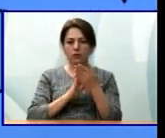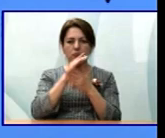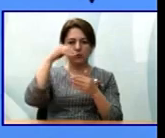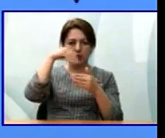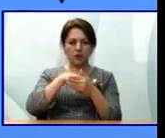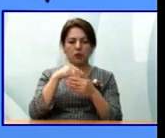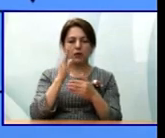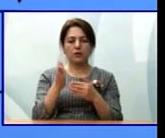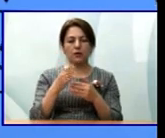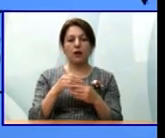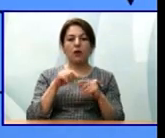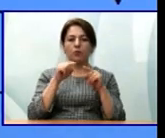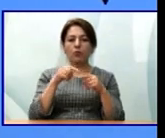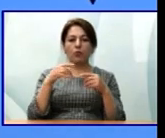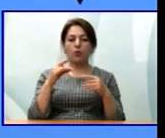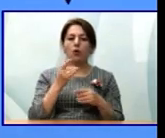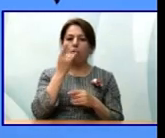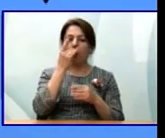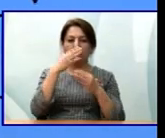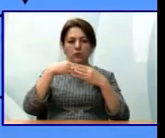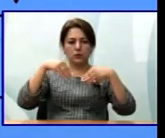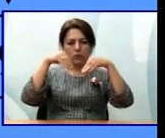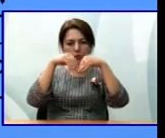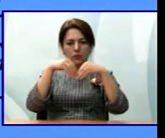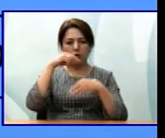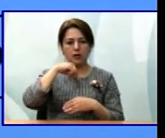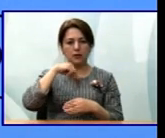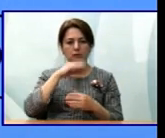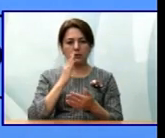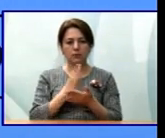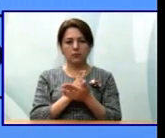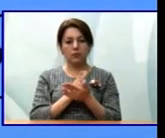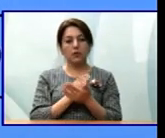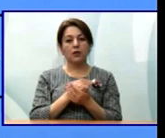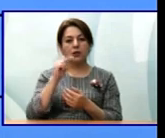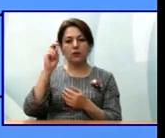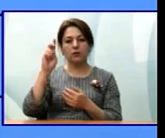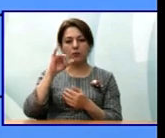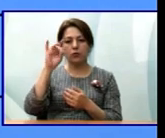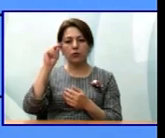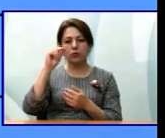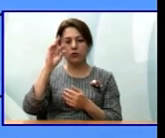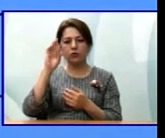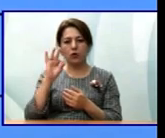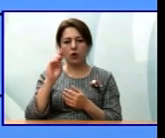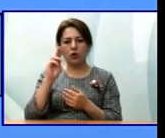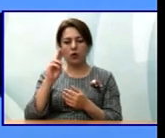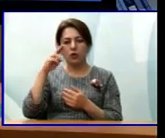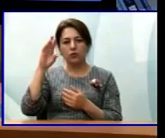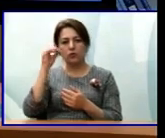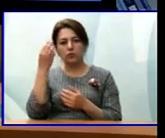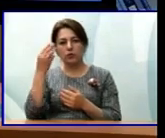Bu aynan qovoqdoshlar uchun xos jihatlar edi. Ana endi burchoqdoshlar uchun aynan xos